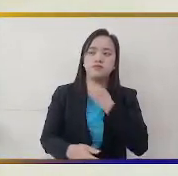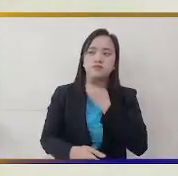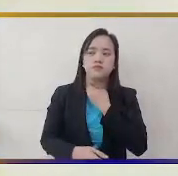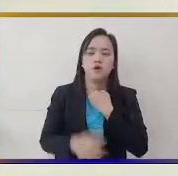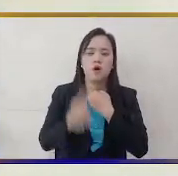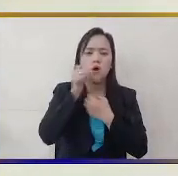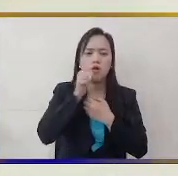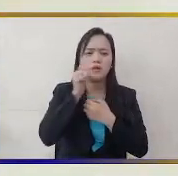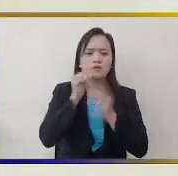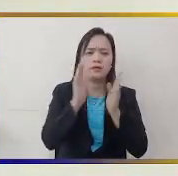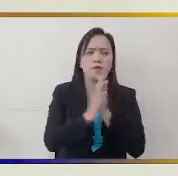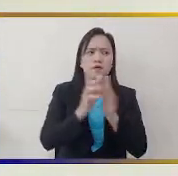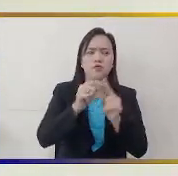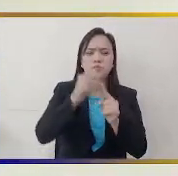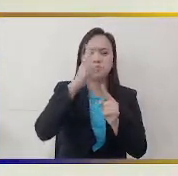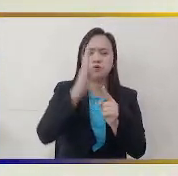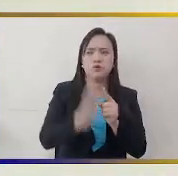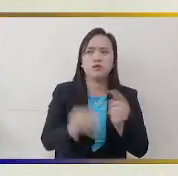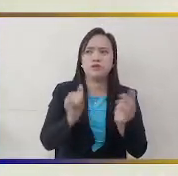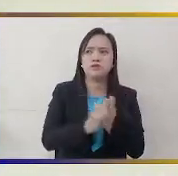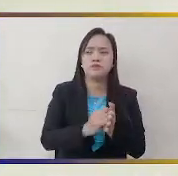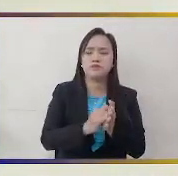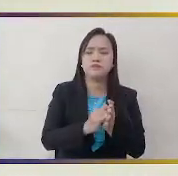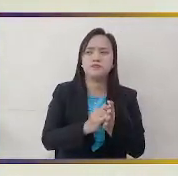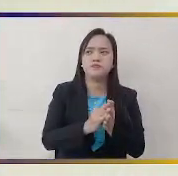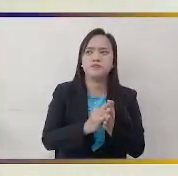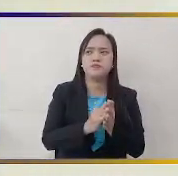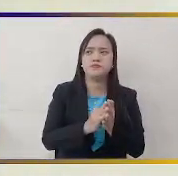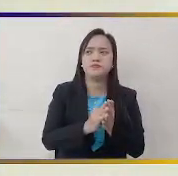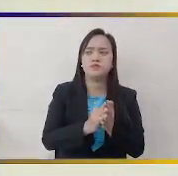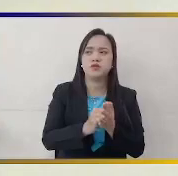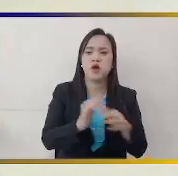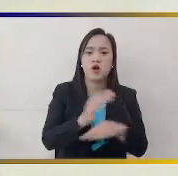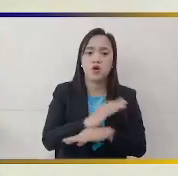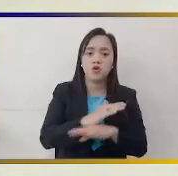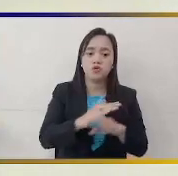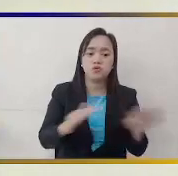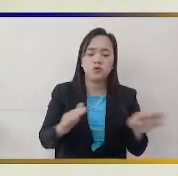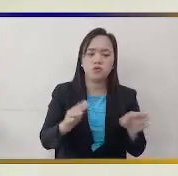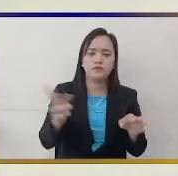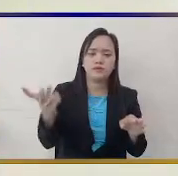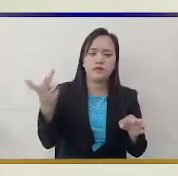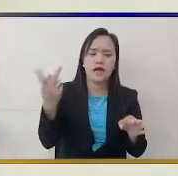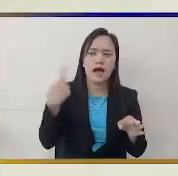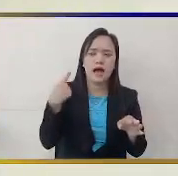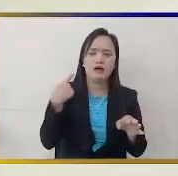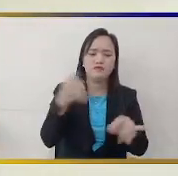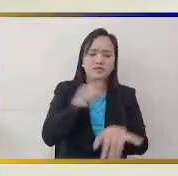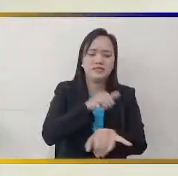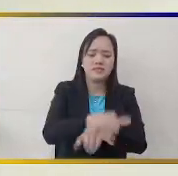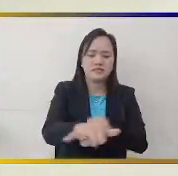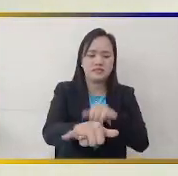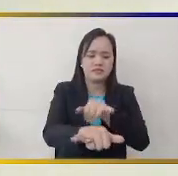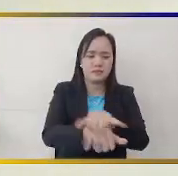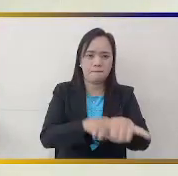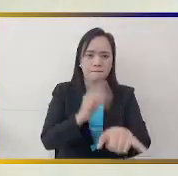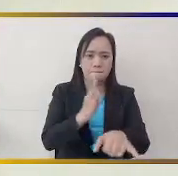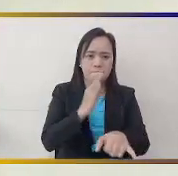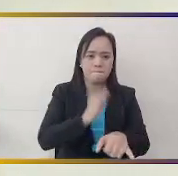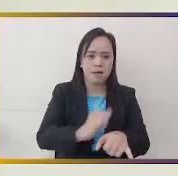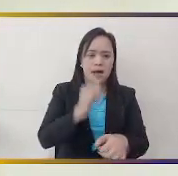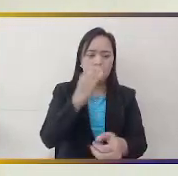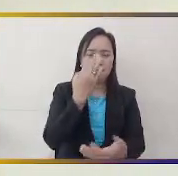ah ah Huwag nawa akong madala matukso sa pera kasi mga kapatid marami po akong